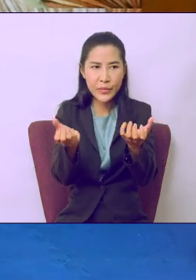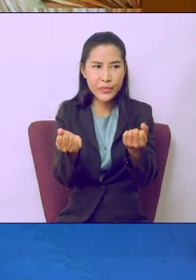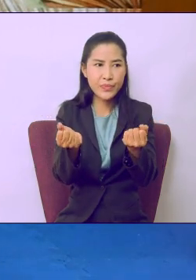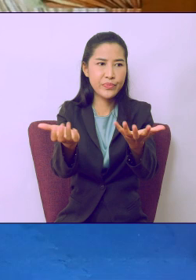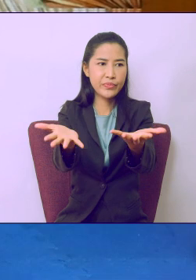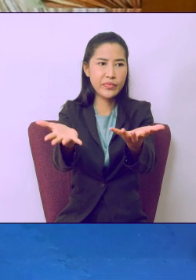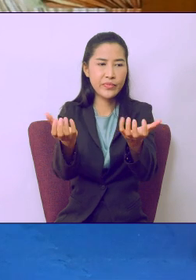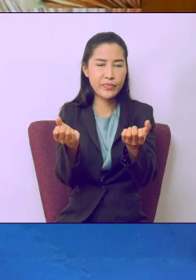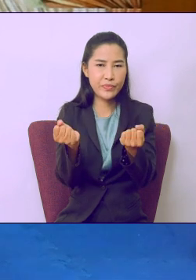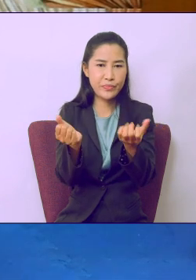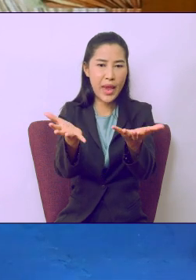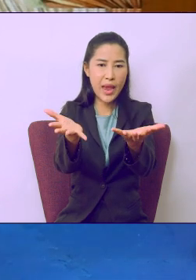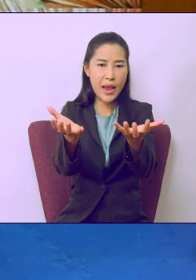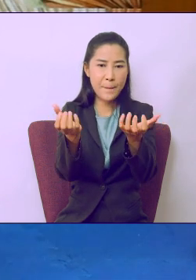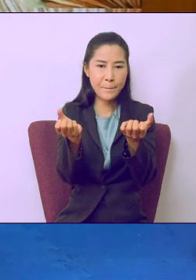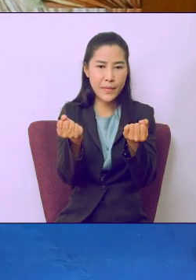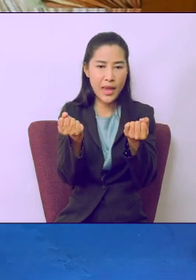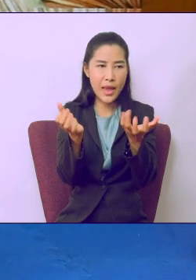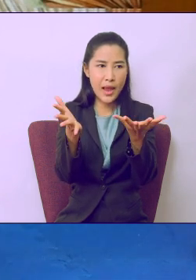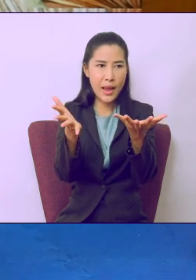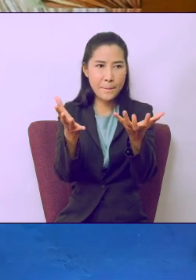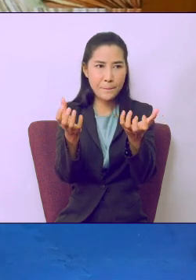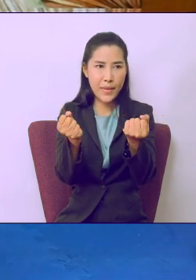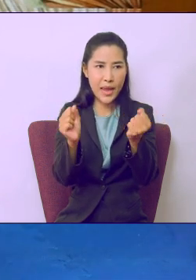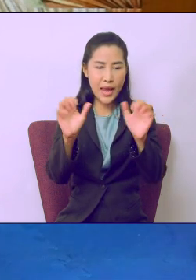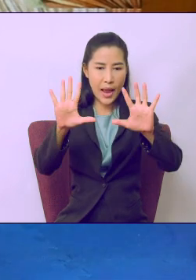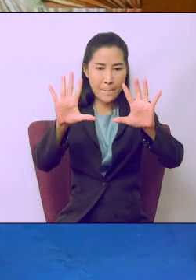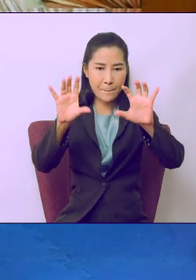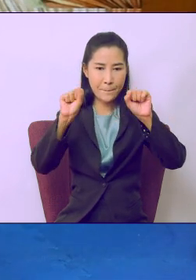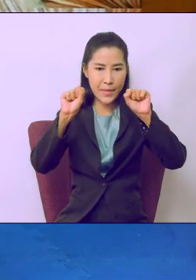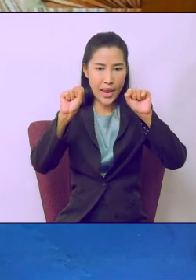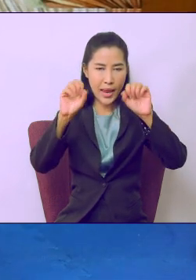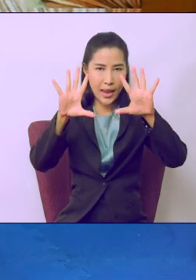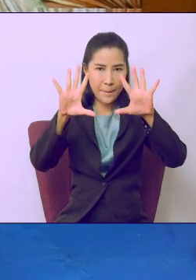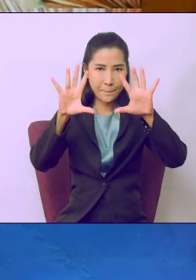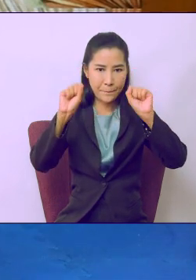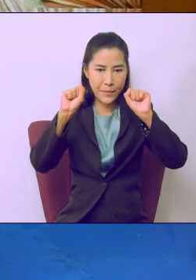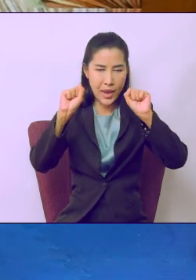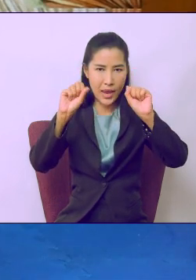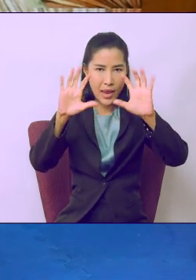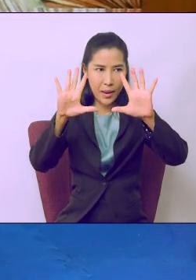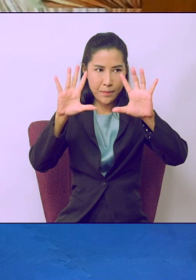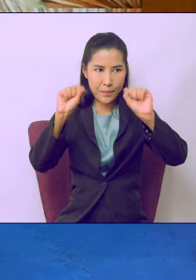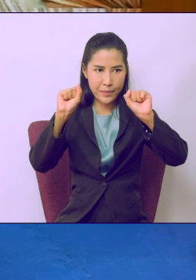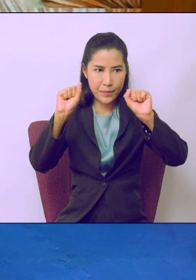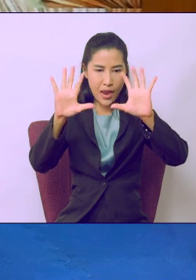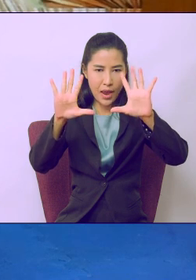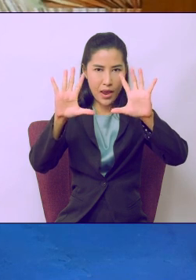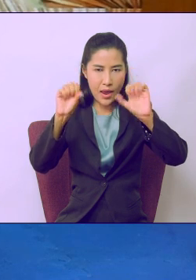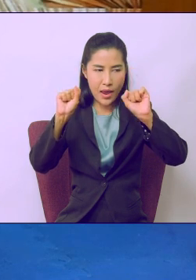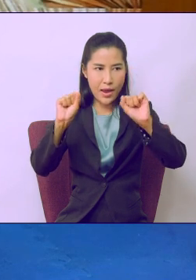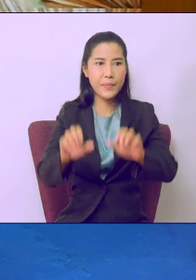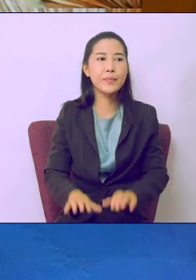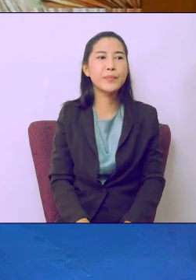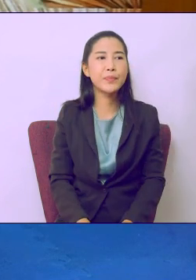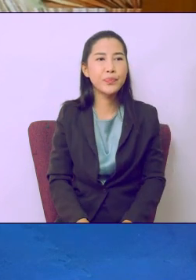กำกาแบกำกะแบกำกะแบกำกระแบอ่าพร้อมนะพร้อมนะพร้อม